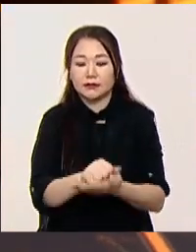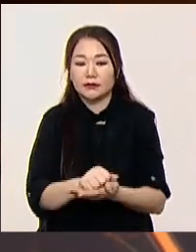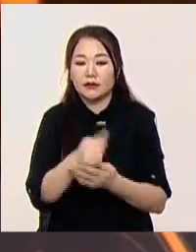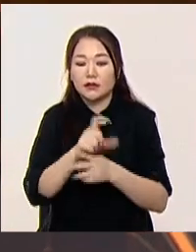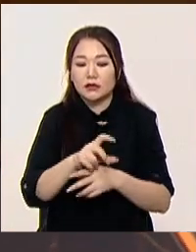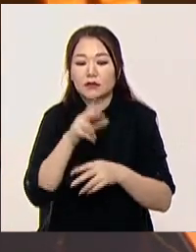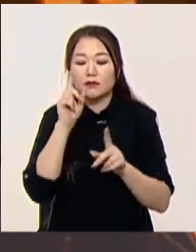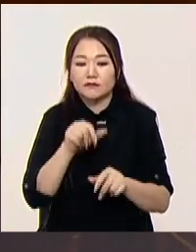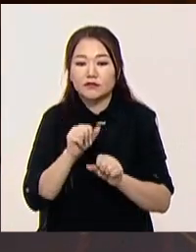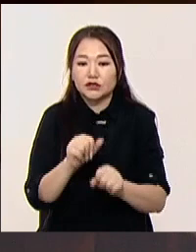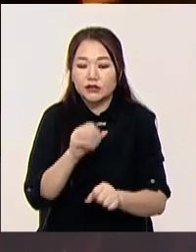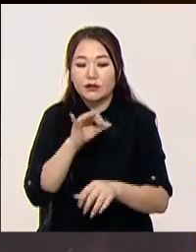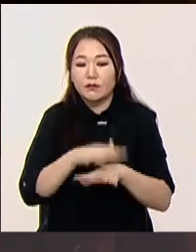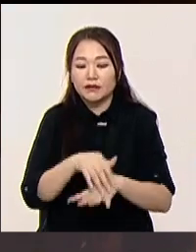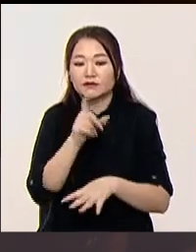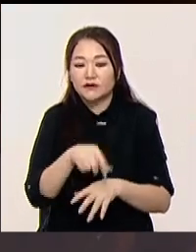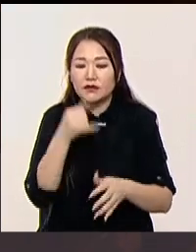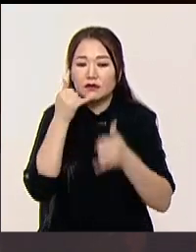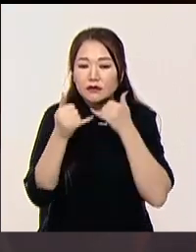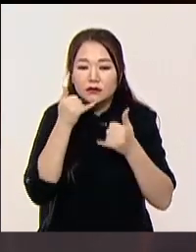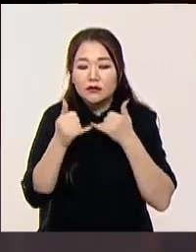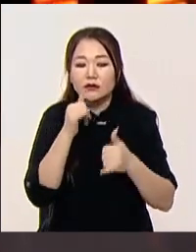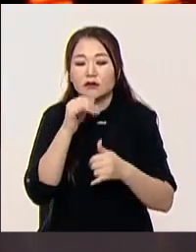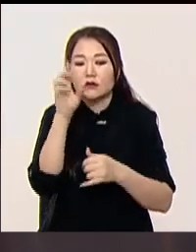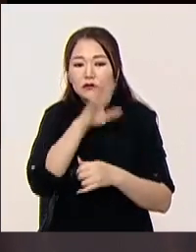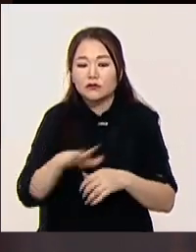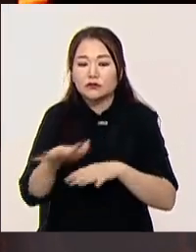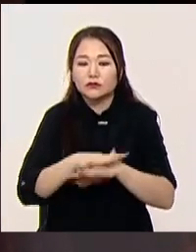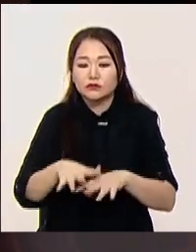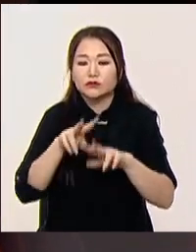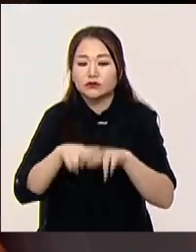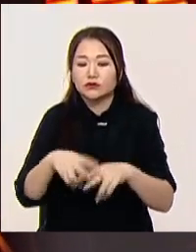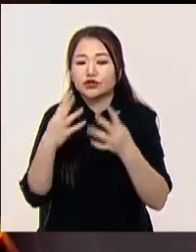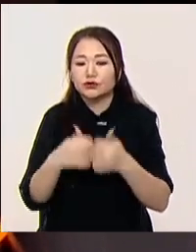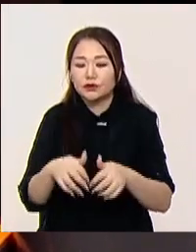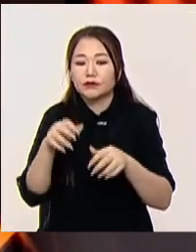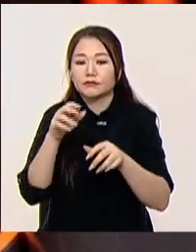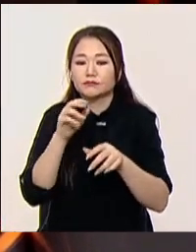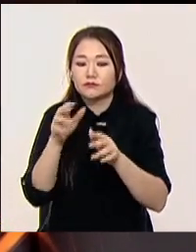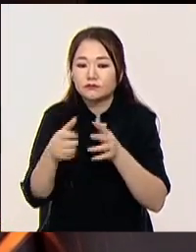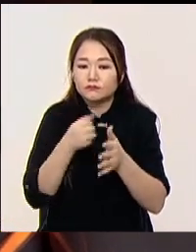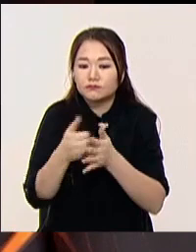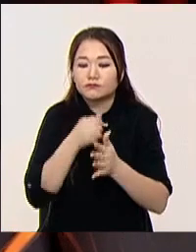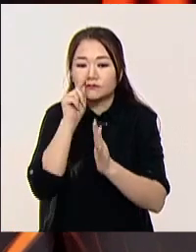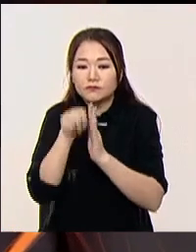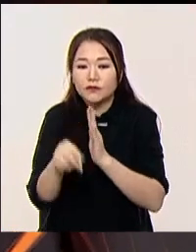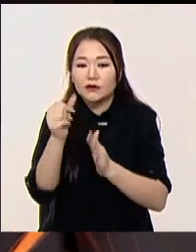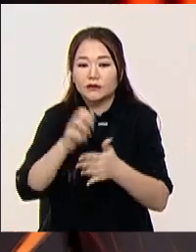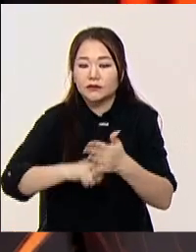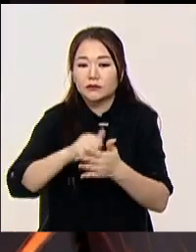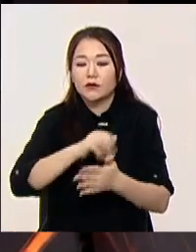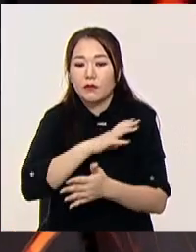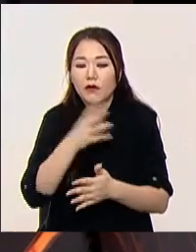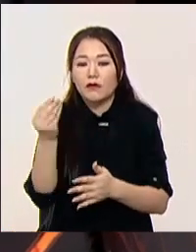қорғау органдарының және банктің өкілдері ретінде хабарласып, ел тұрғындарының есепшоттары туралы мәліметтерге қол жеткізген. Осылайша азаматтардың